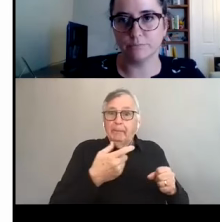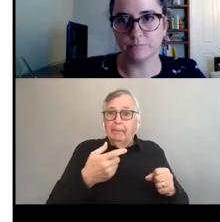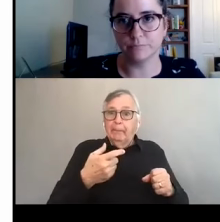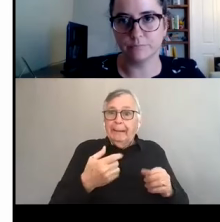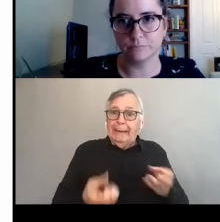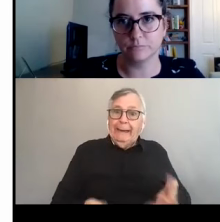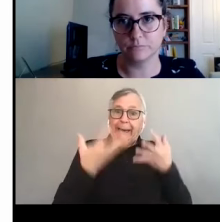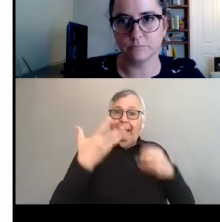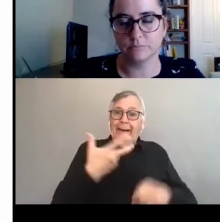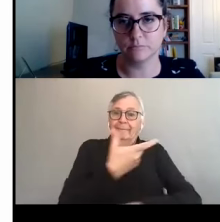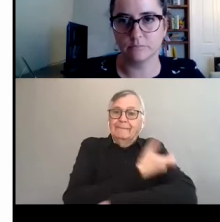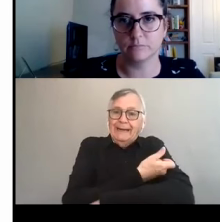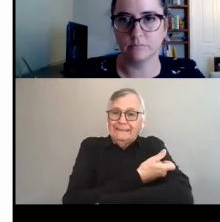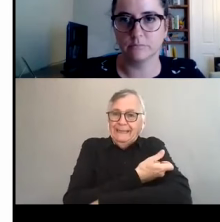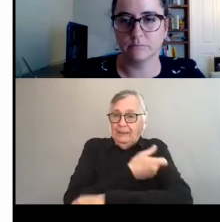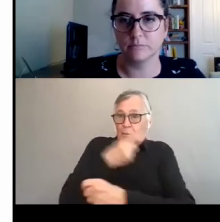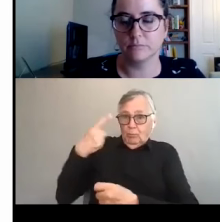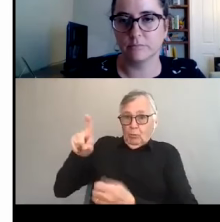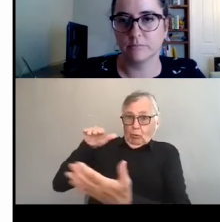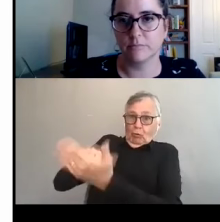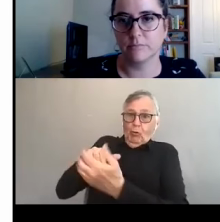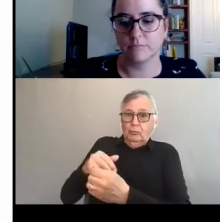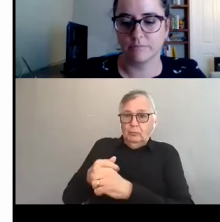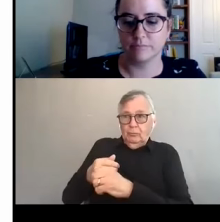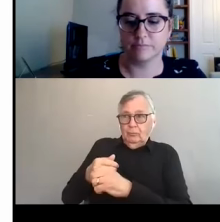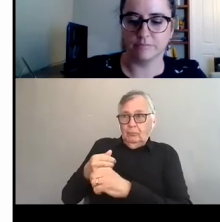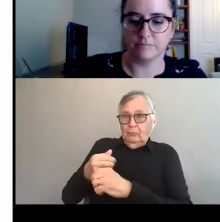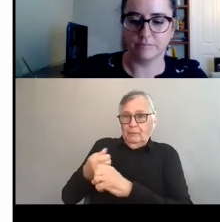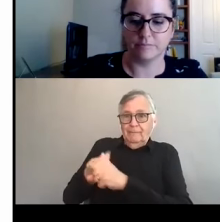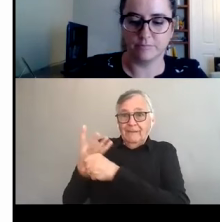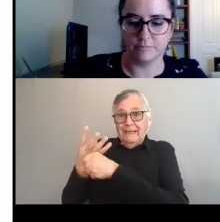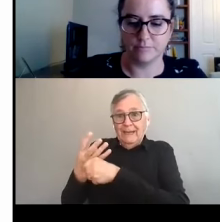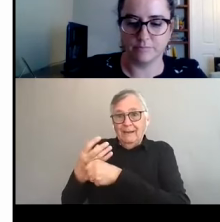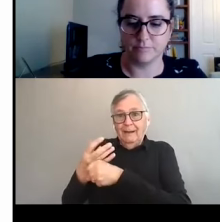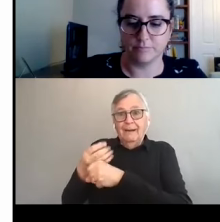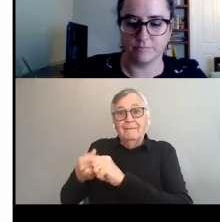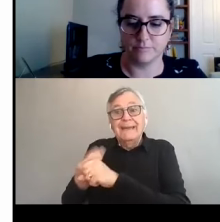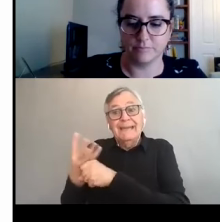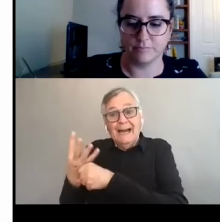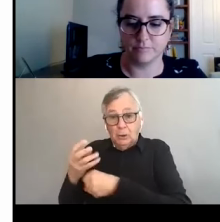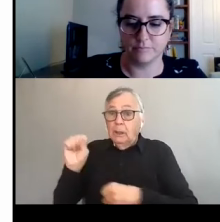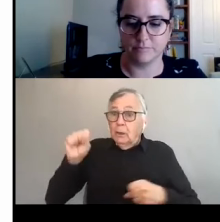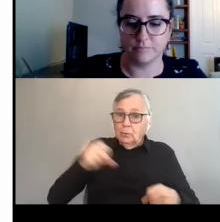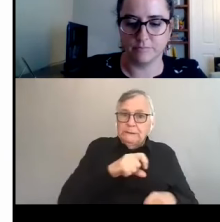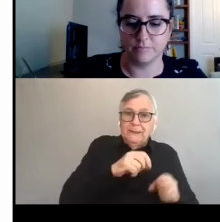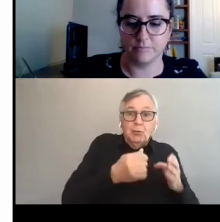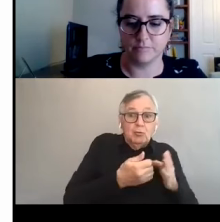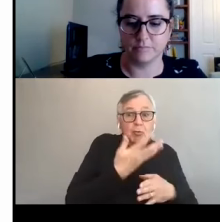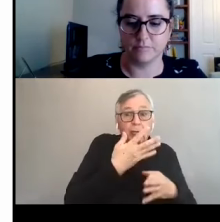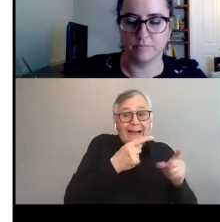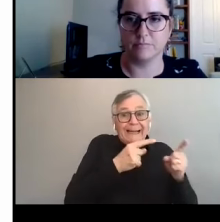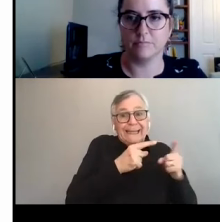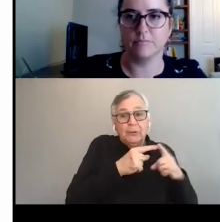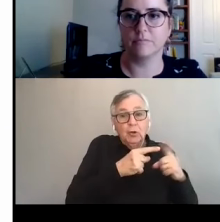VIH? Ça, c'est une super question. Oui, l'ARN messager, c'est une nouvelle technologie, mais quand on dit nouvelle, il faut